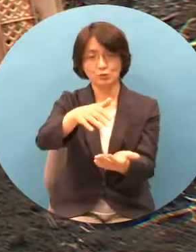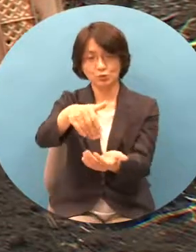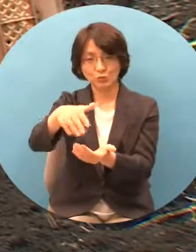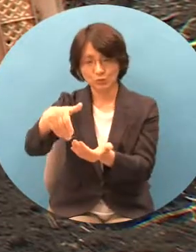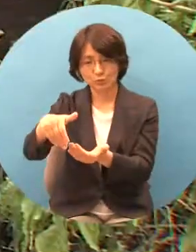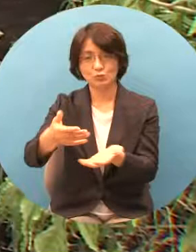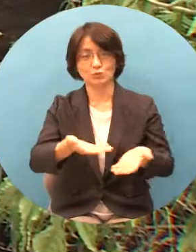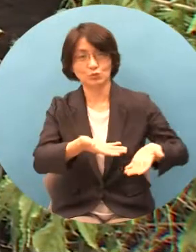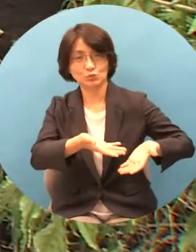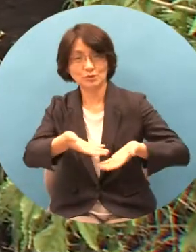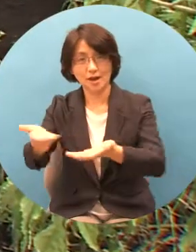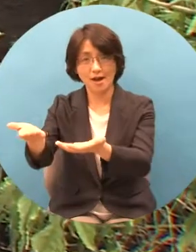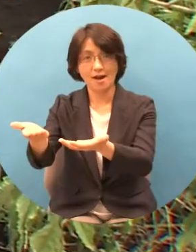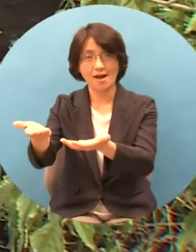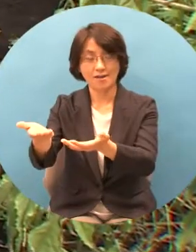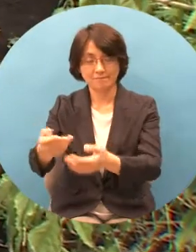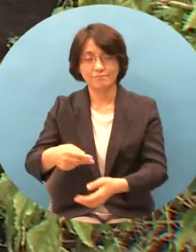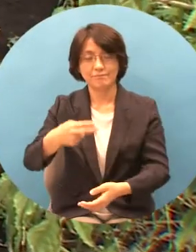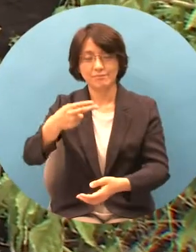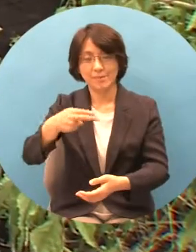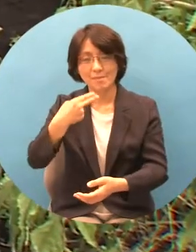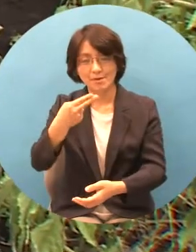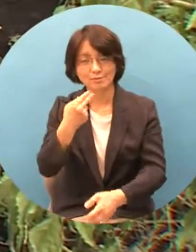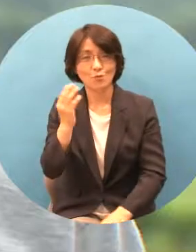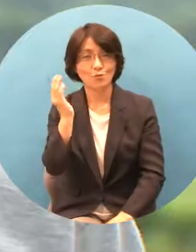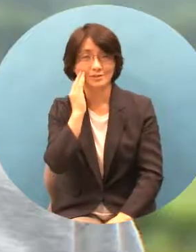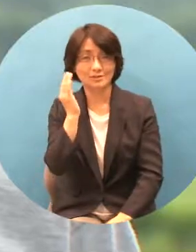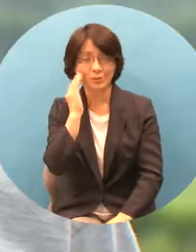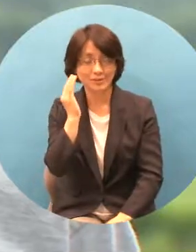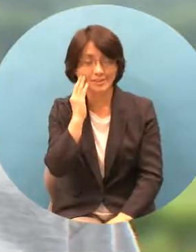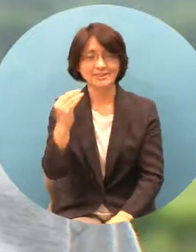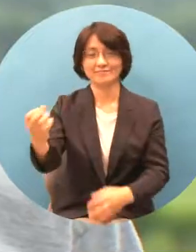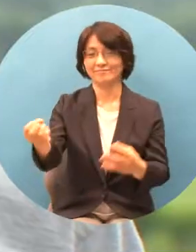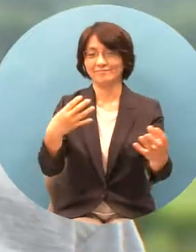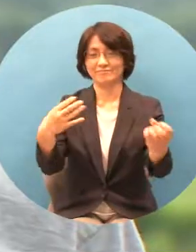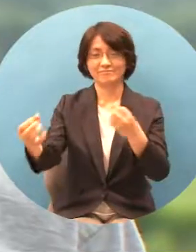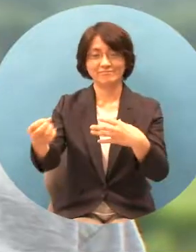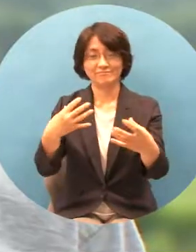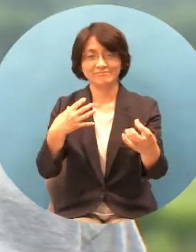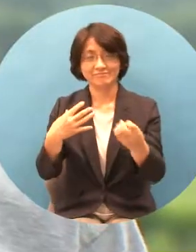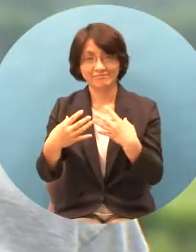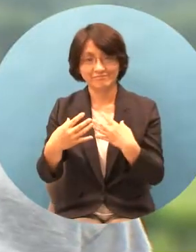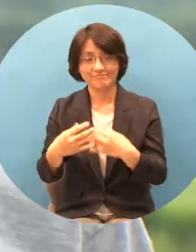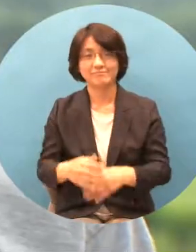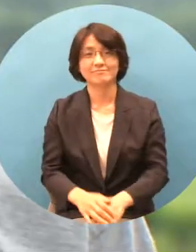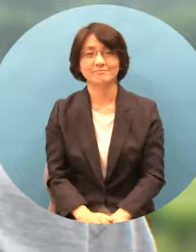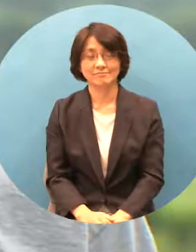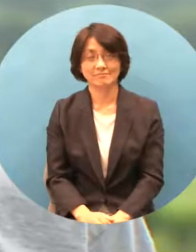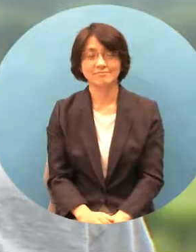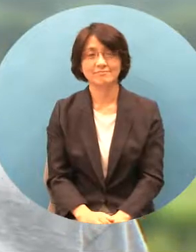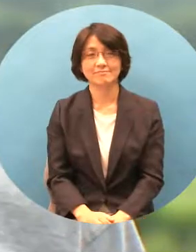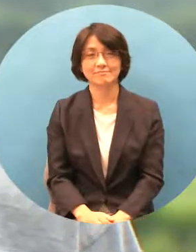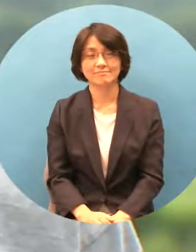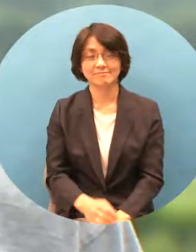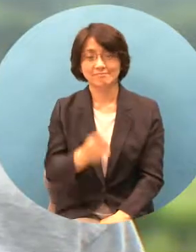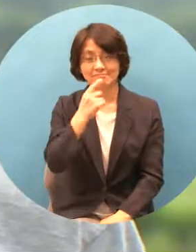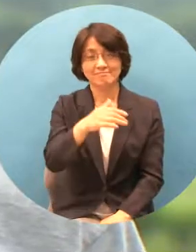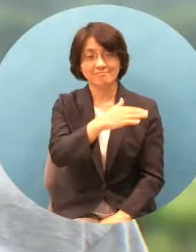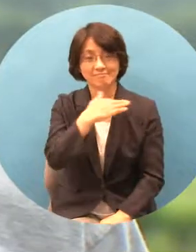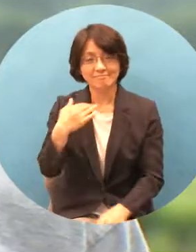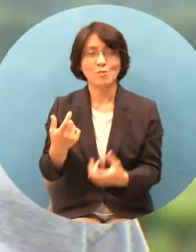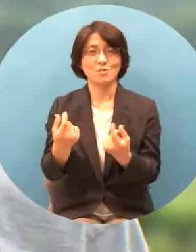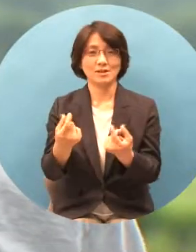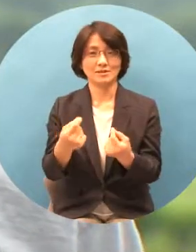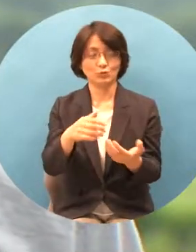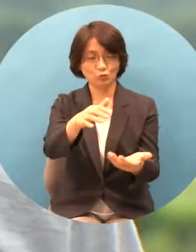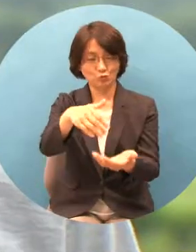って、で収穫したものを出荷して、それを食べてくれた人が美味しいって言ってくれたり、自分たちも当然取って